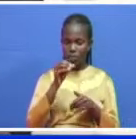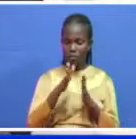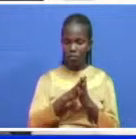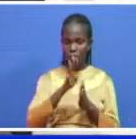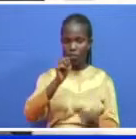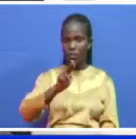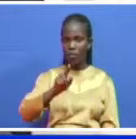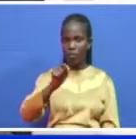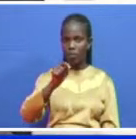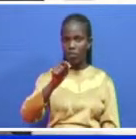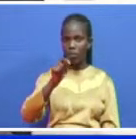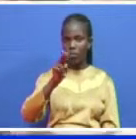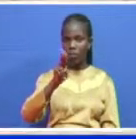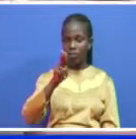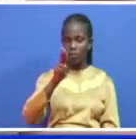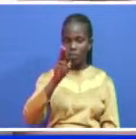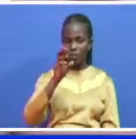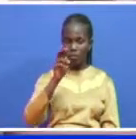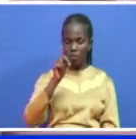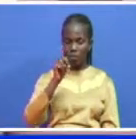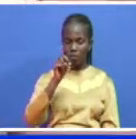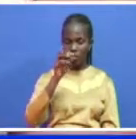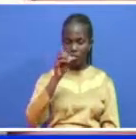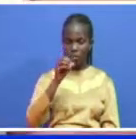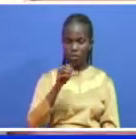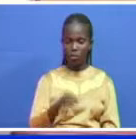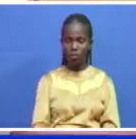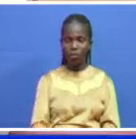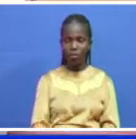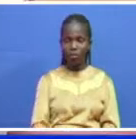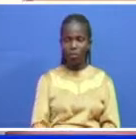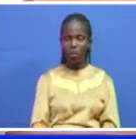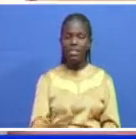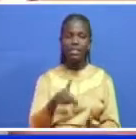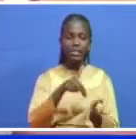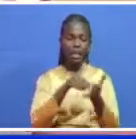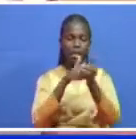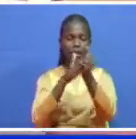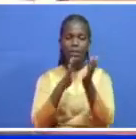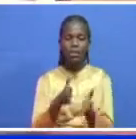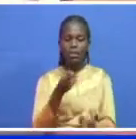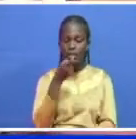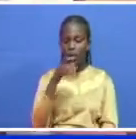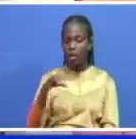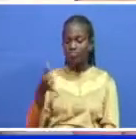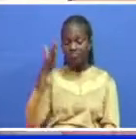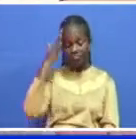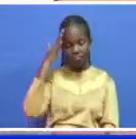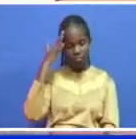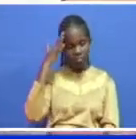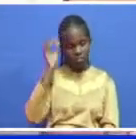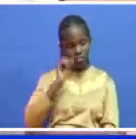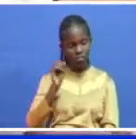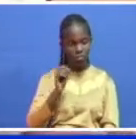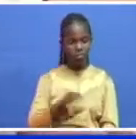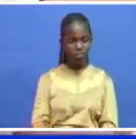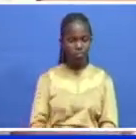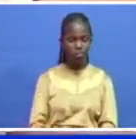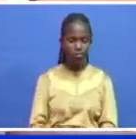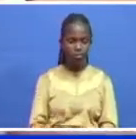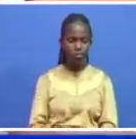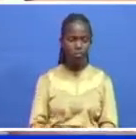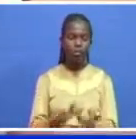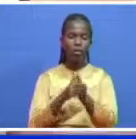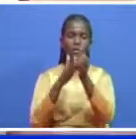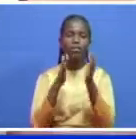na wale wakulima. Usimamo wa atongo yote makaunti ya Kitui tuwezike kama hivi ta atongo